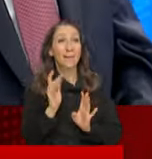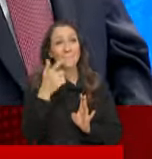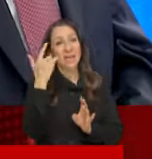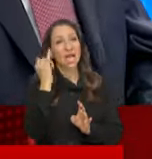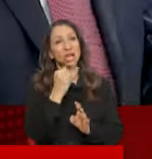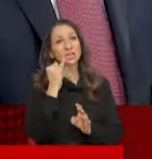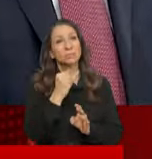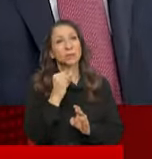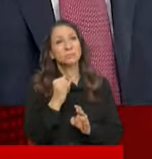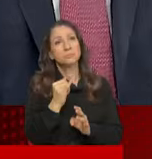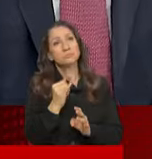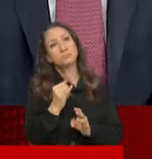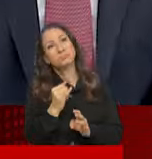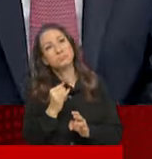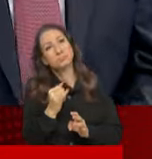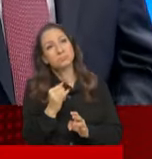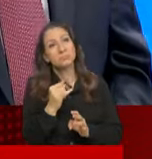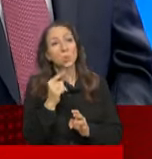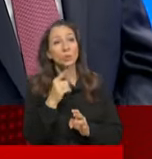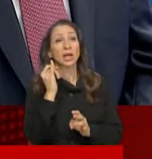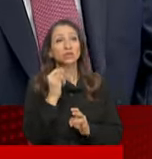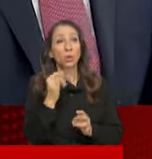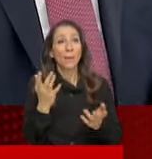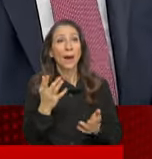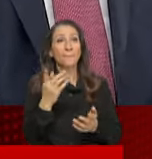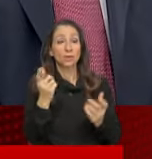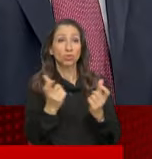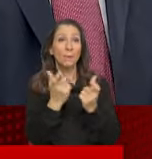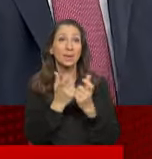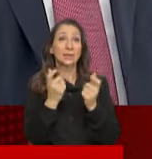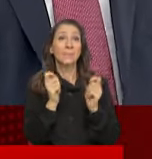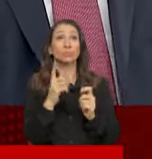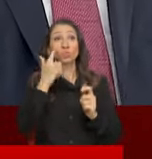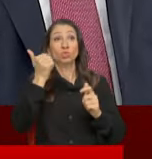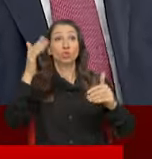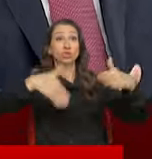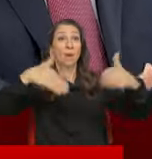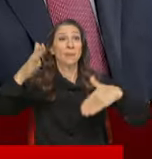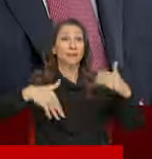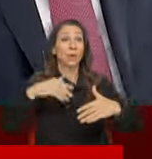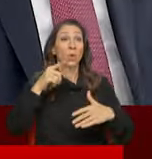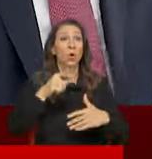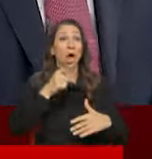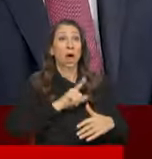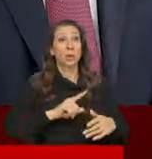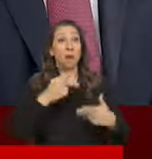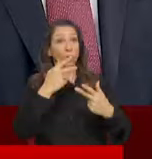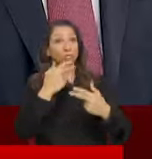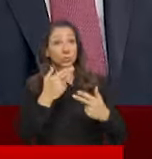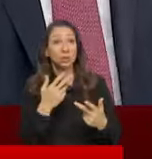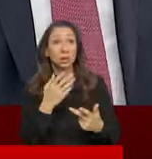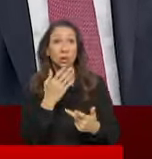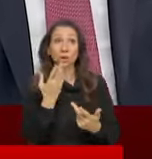eleştirmek bilmiyorum Hani onu da eleştiriyorum ama bir toplantı yapması müdürleri çağırması onlara böyle adayı falan konuşturması